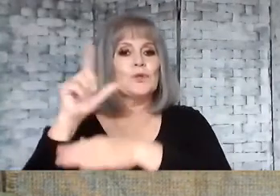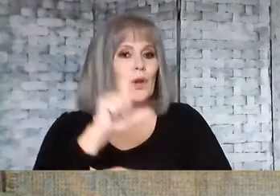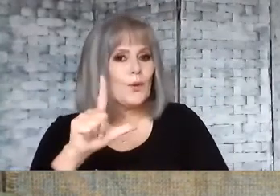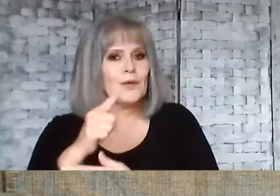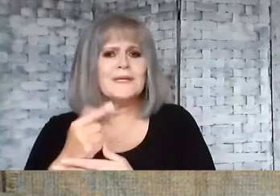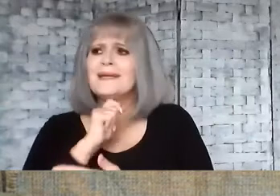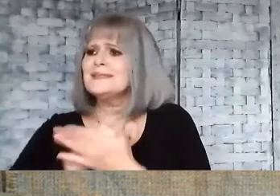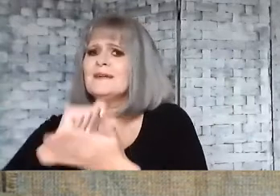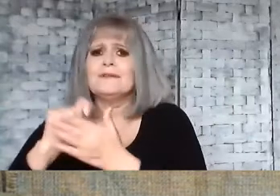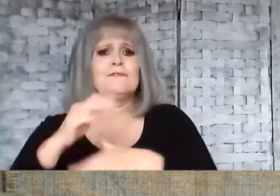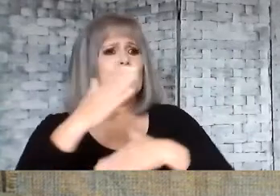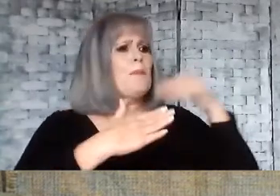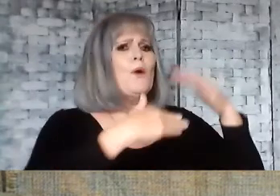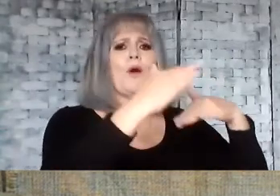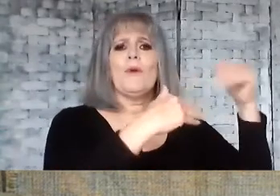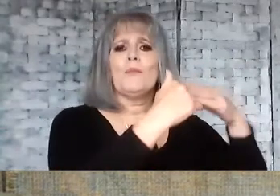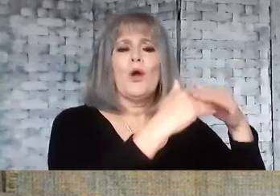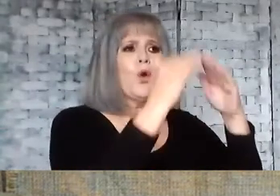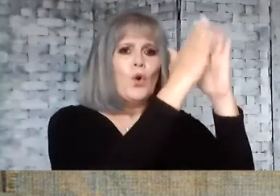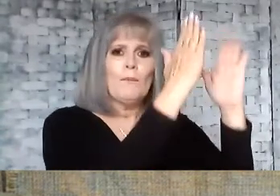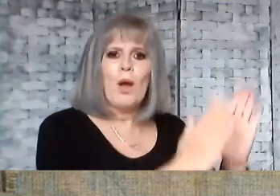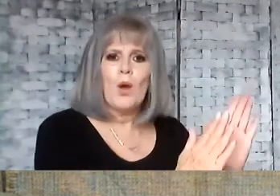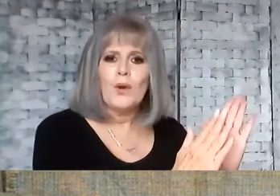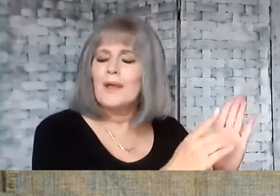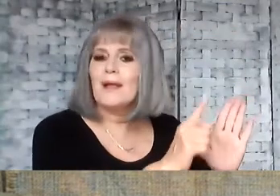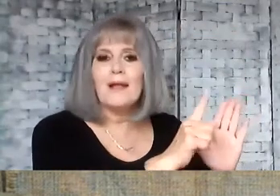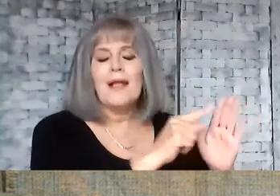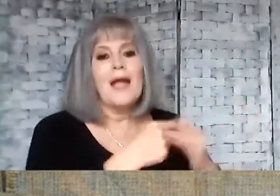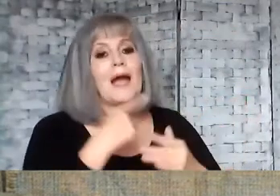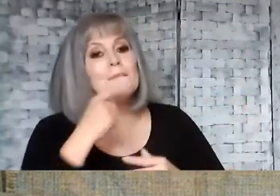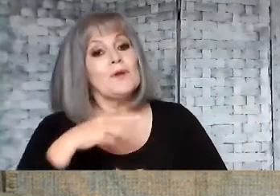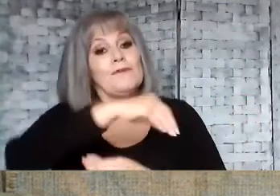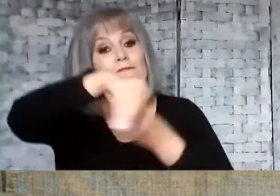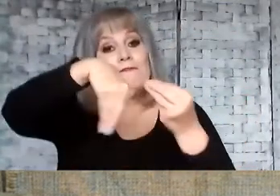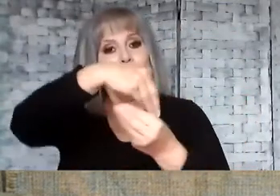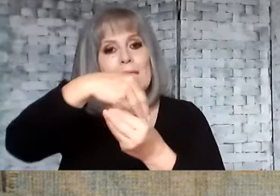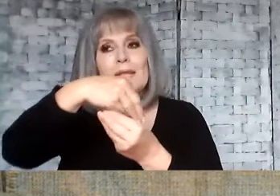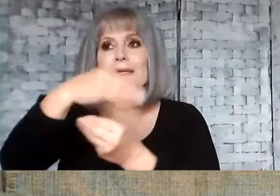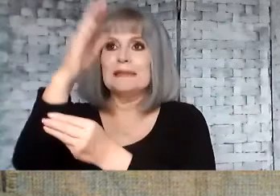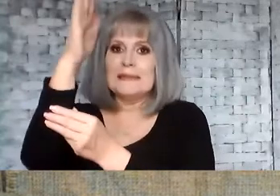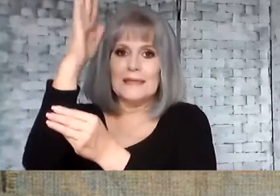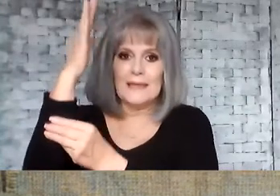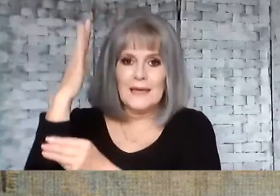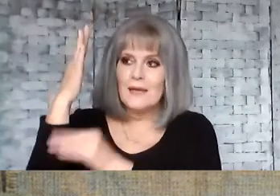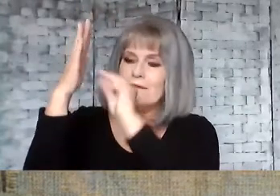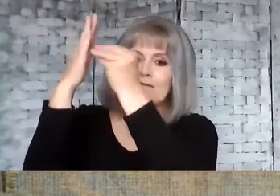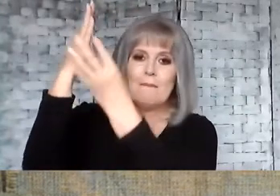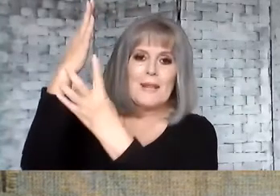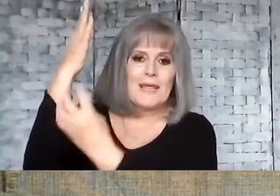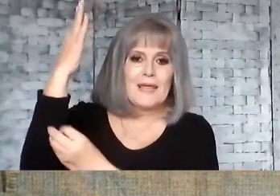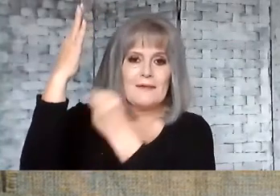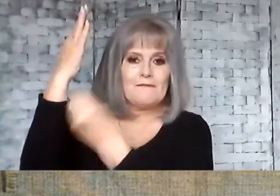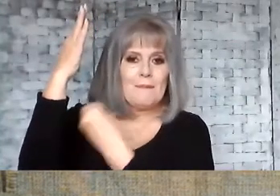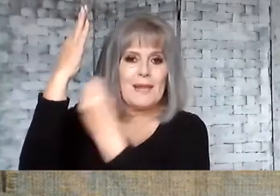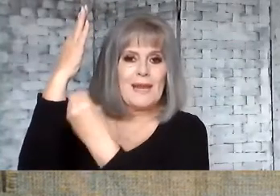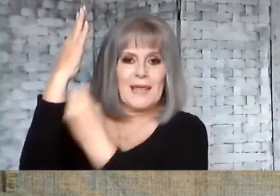nie 'n story van in die eerste plek gebouwe nie, maar van 'n familieboom. een family tree van waar nieuwe